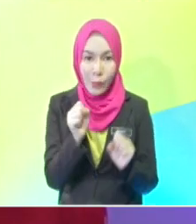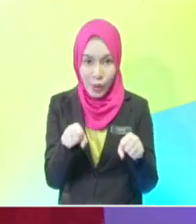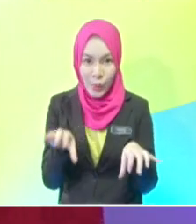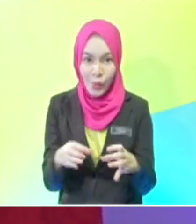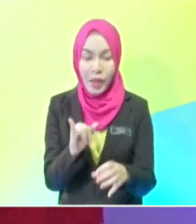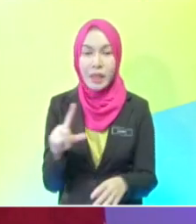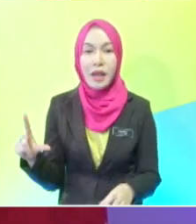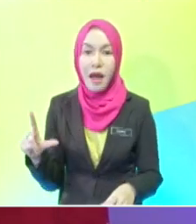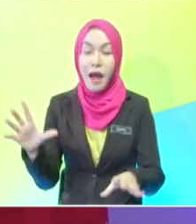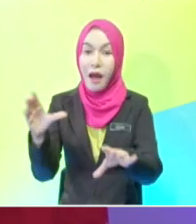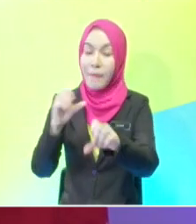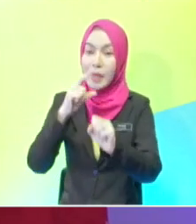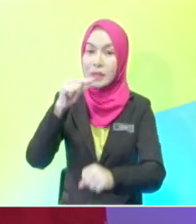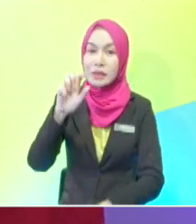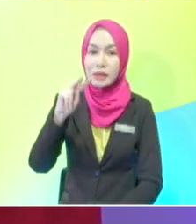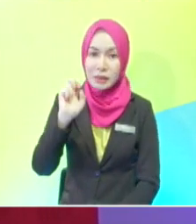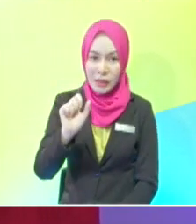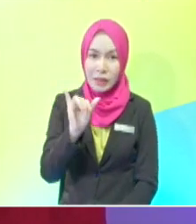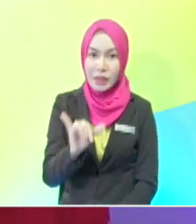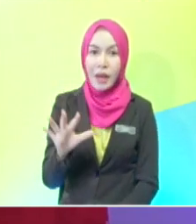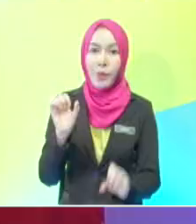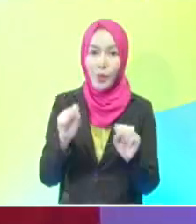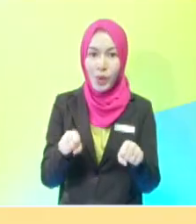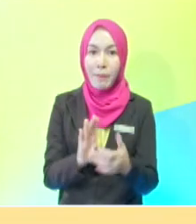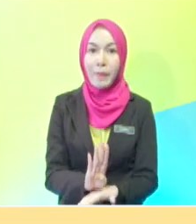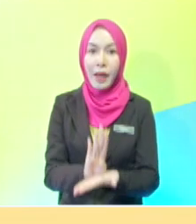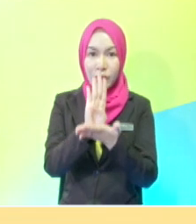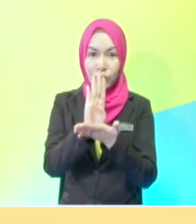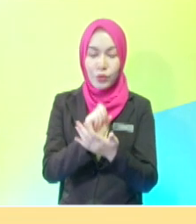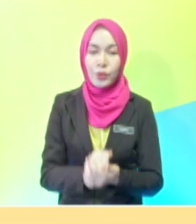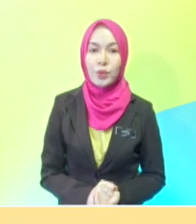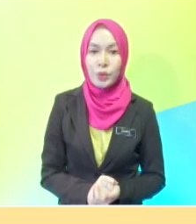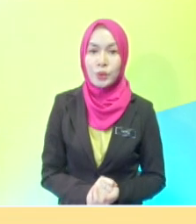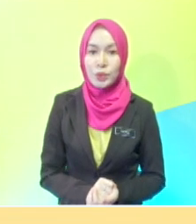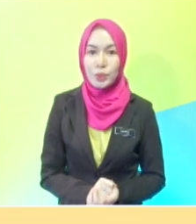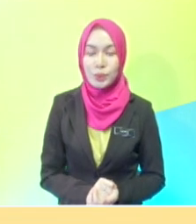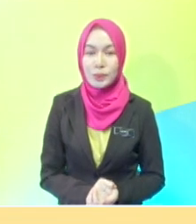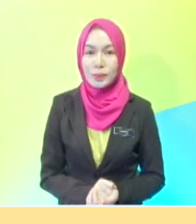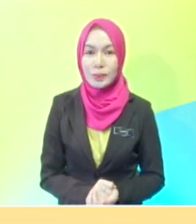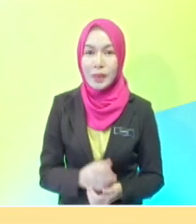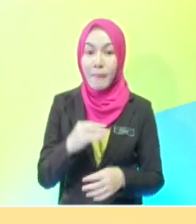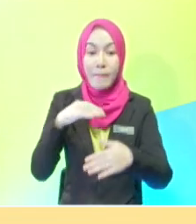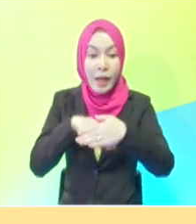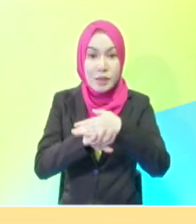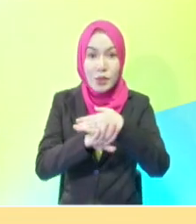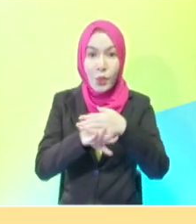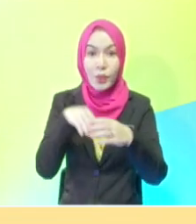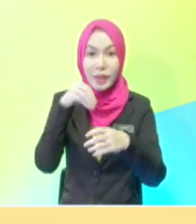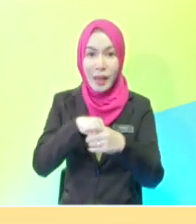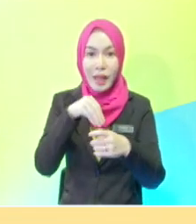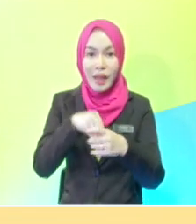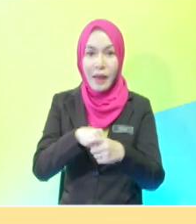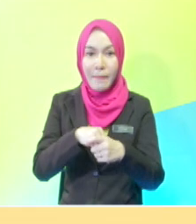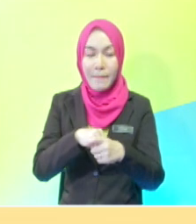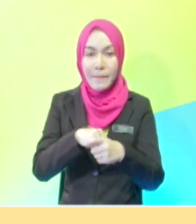dengan suhu rendah tadi daripada tumbuhan arabidopsis dan kita masukkan ke dalam cynom